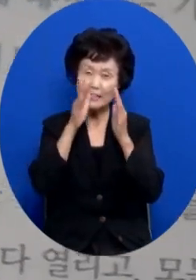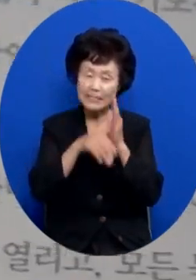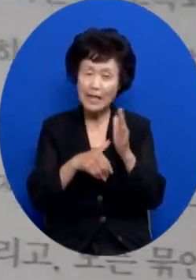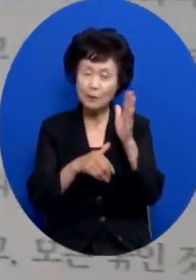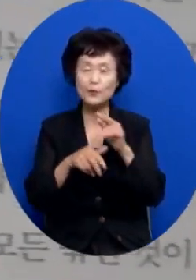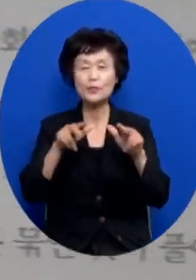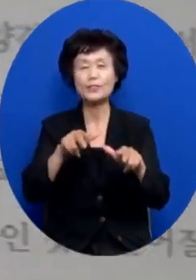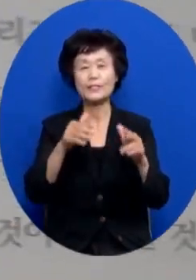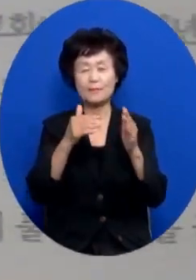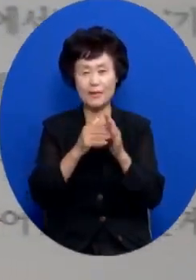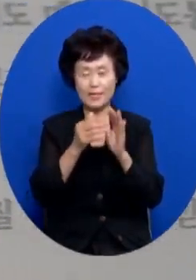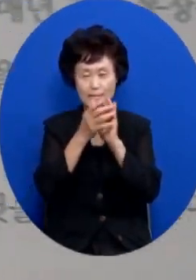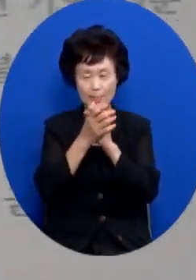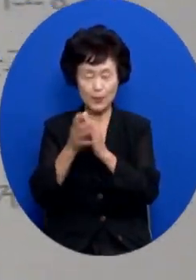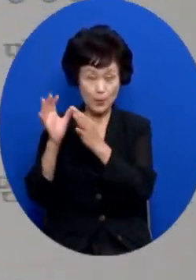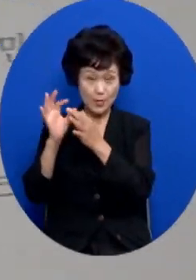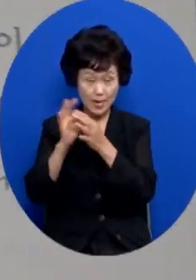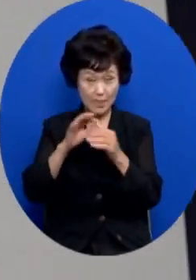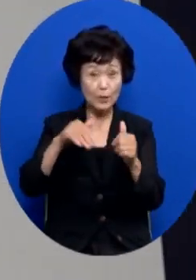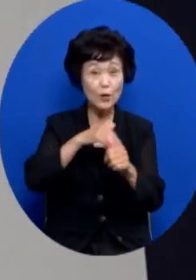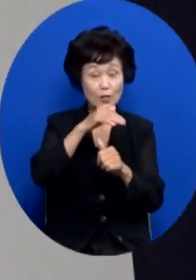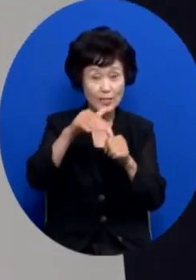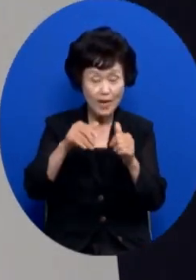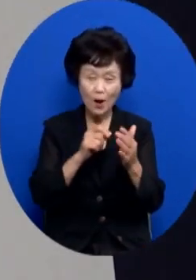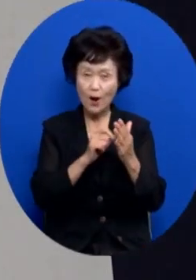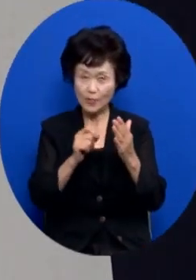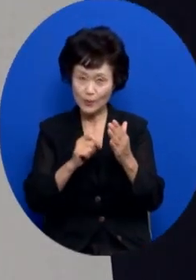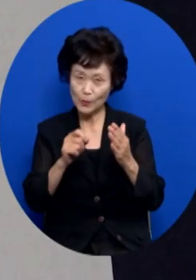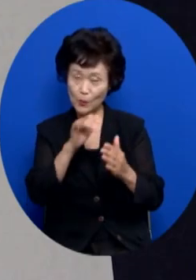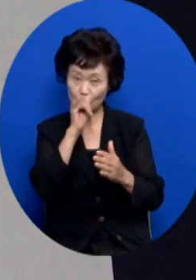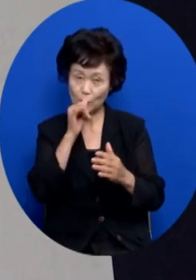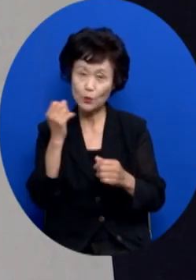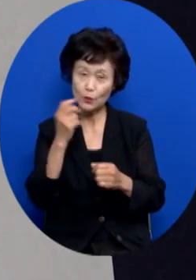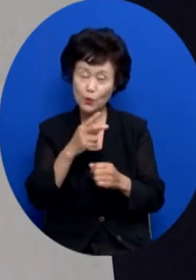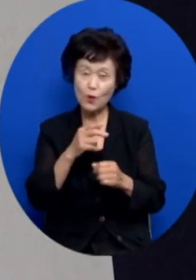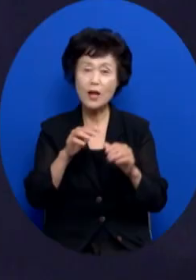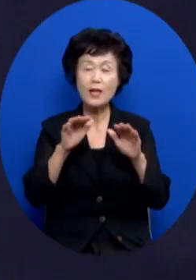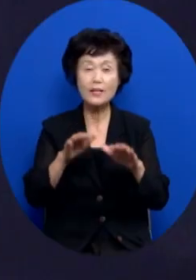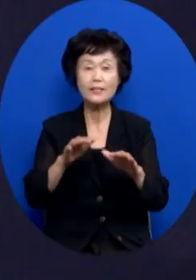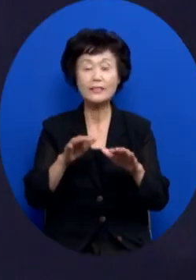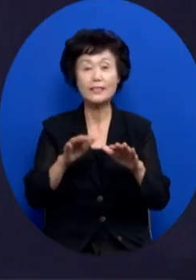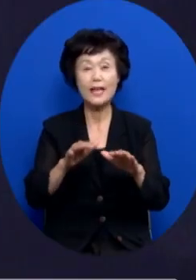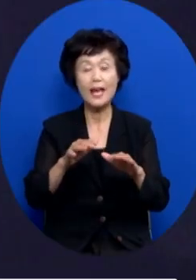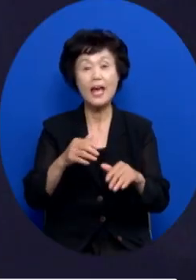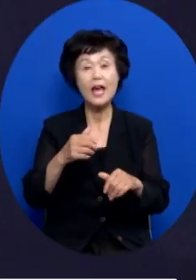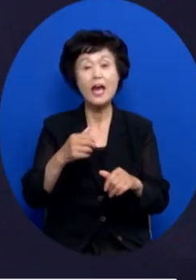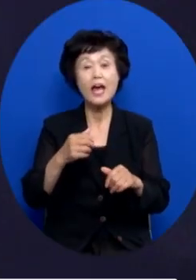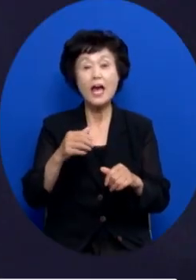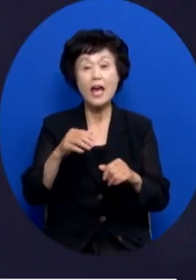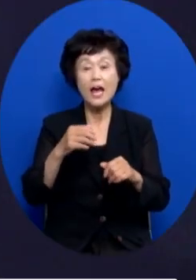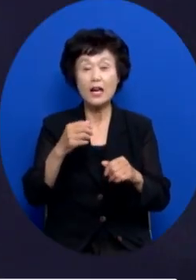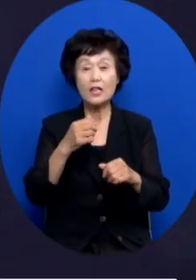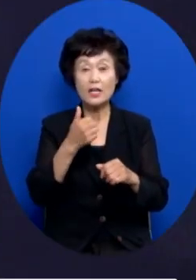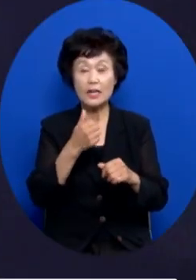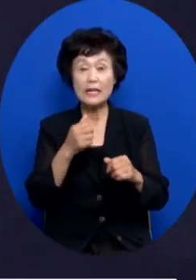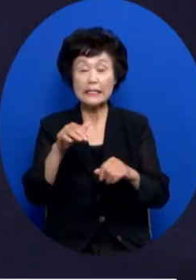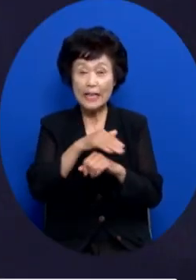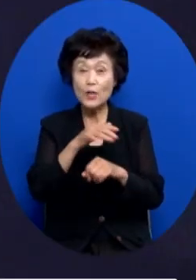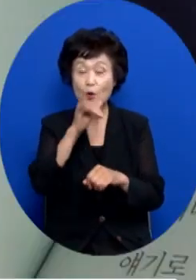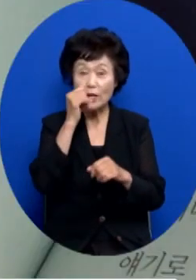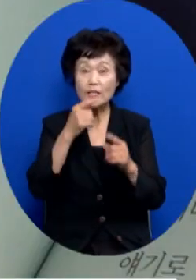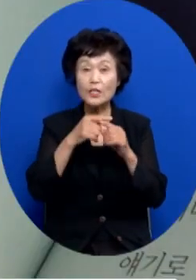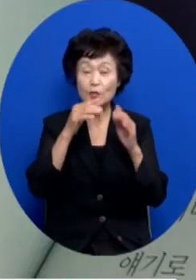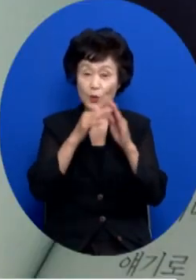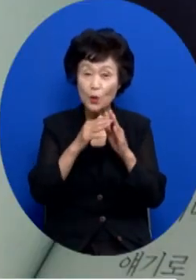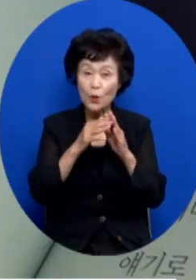현재까지 기도로 이어온 상황을 간증합니다. 또한 현재 담임하고 있는 서울 화양감리교회의